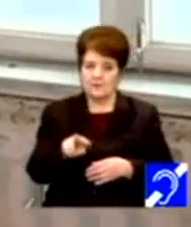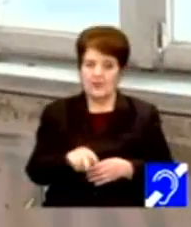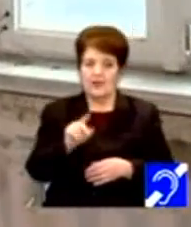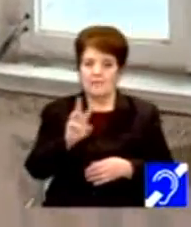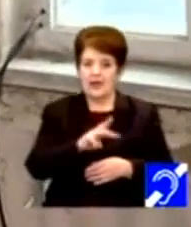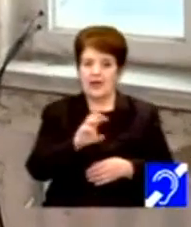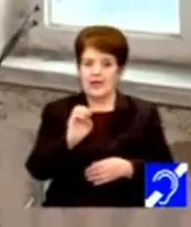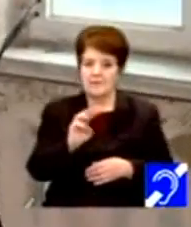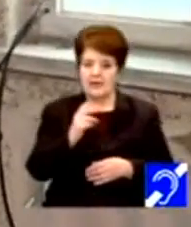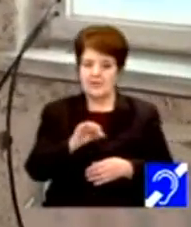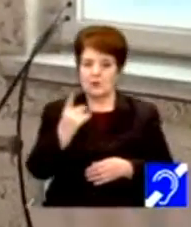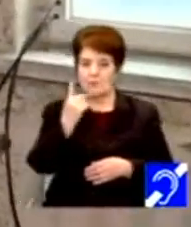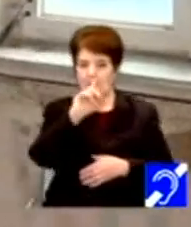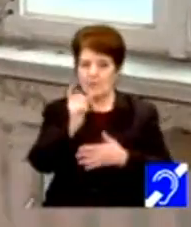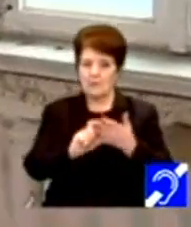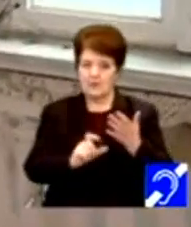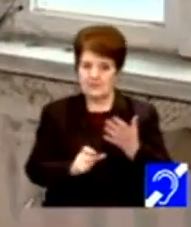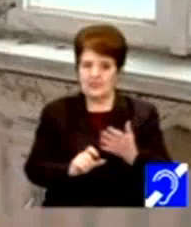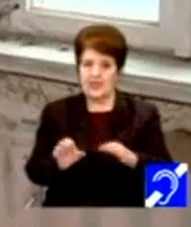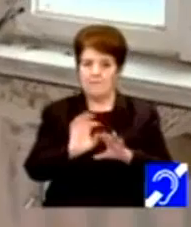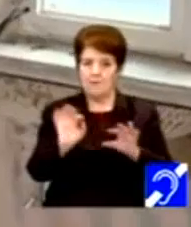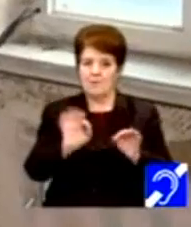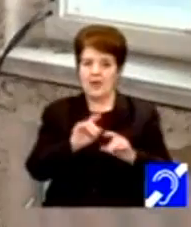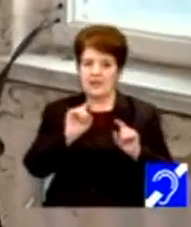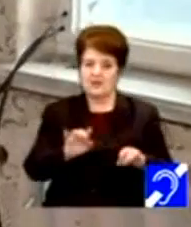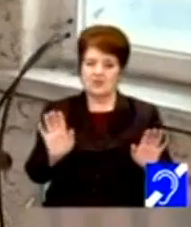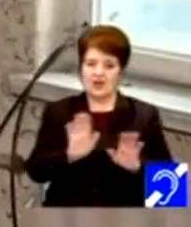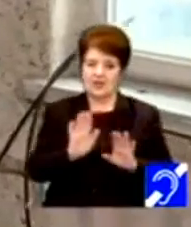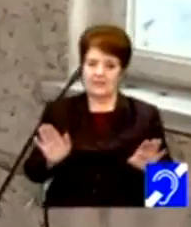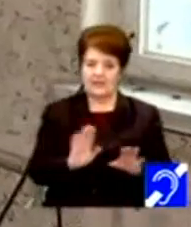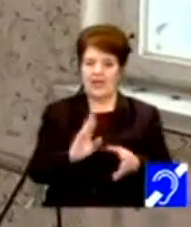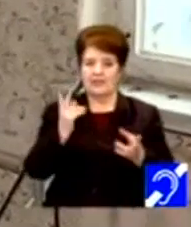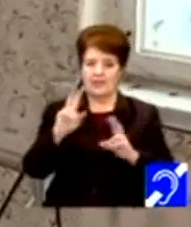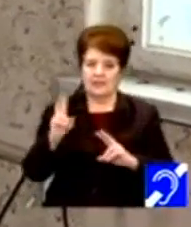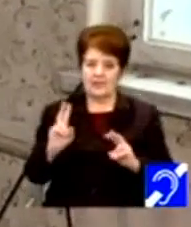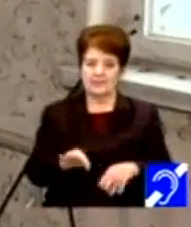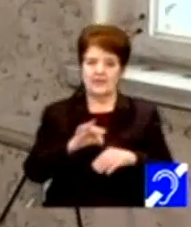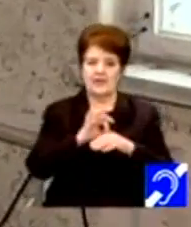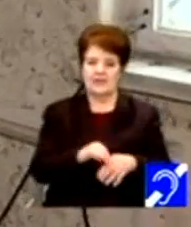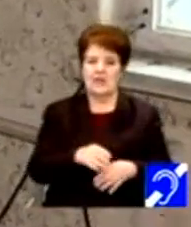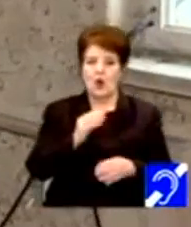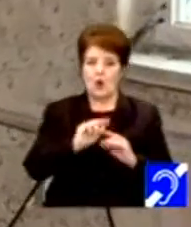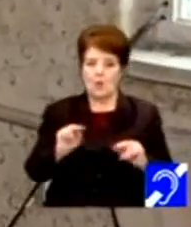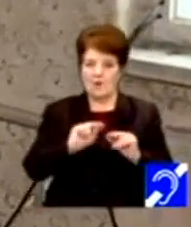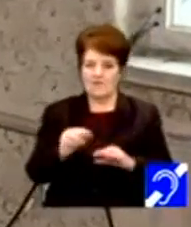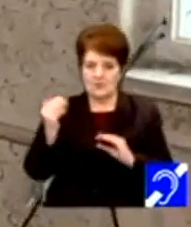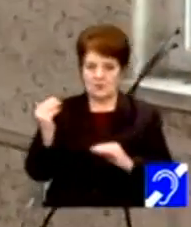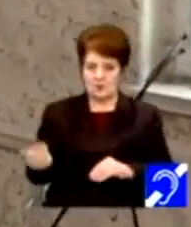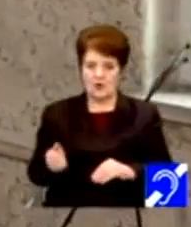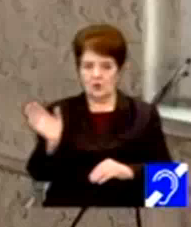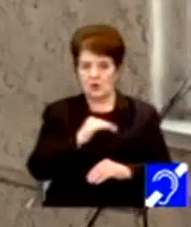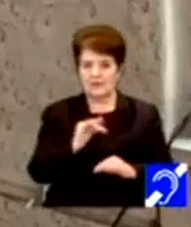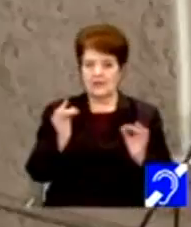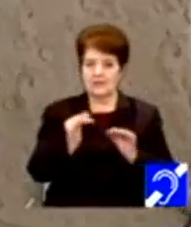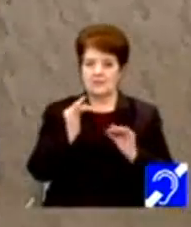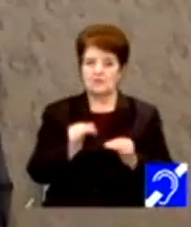scris prima sa poezie publicată. Aici a cântat, a dansat, a petrecut timp cu profesorul său. Iar toată această